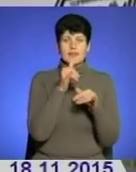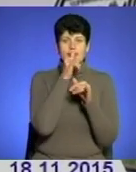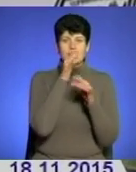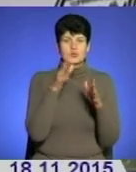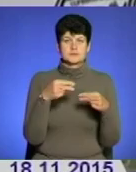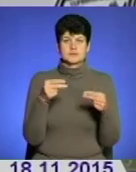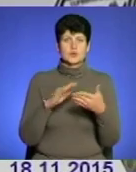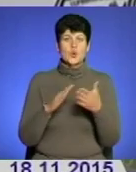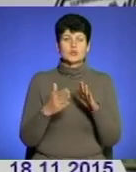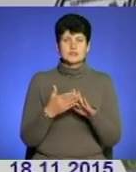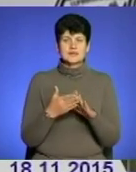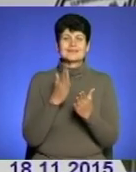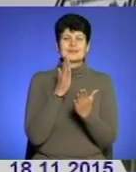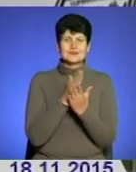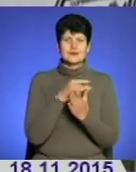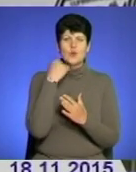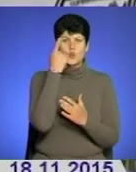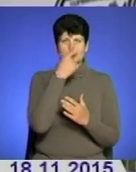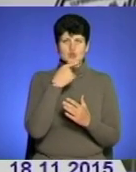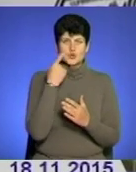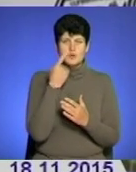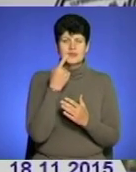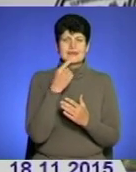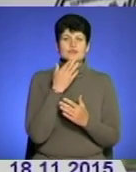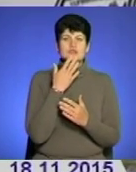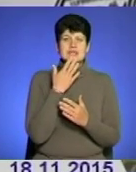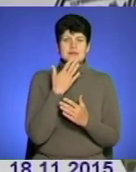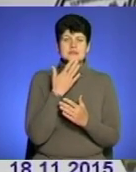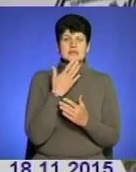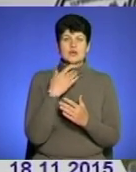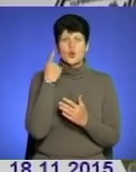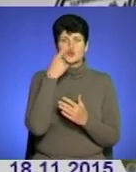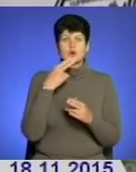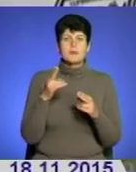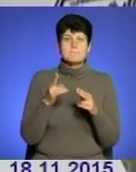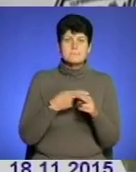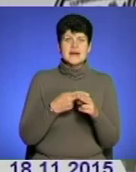контракт. Є особи, точніше іноземці та особи без